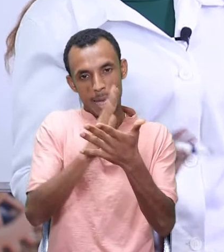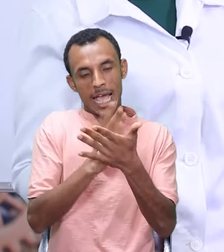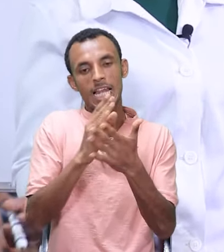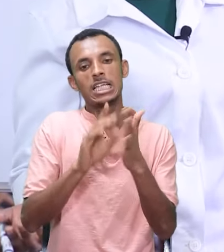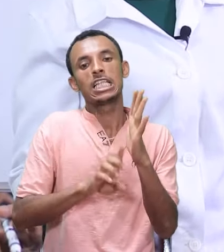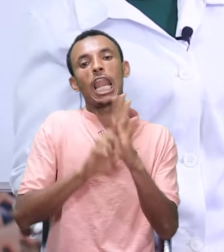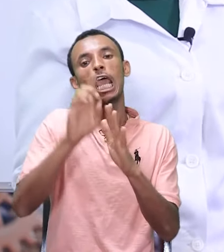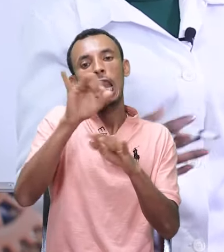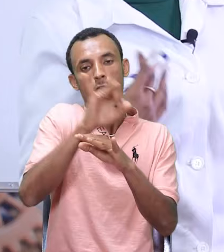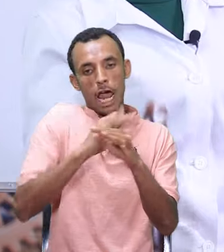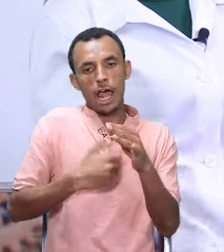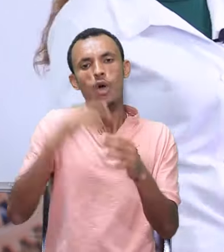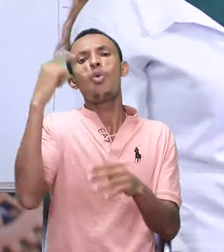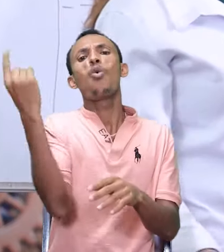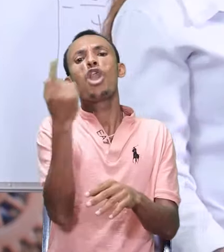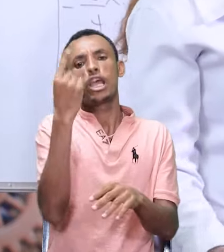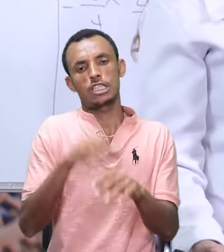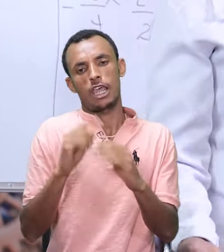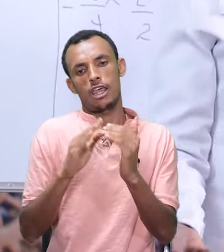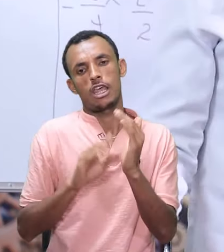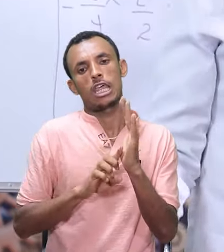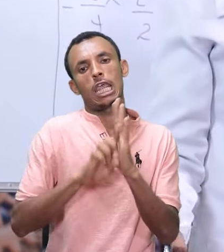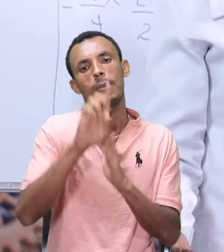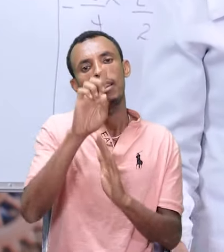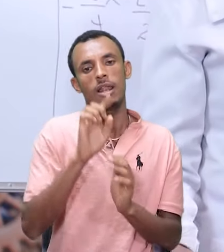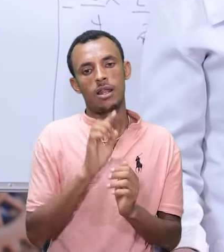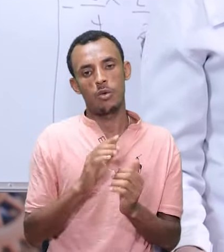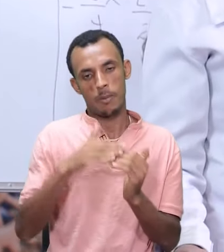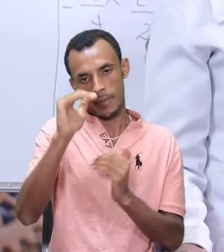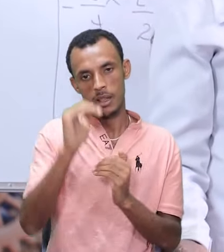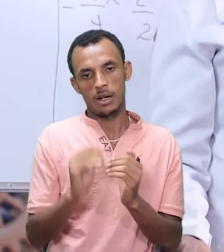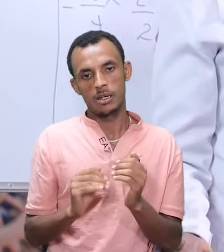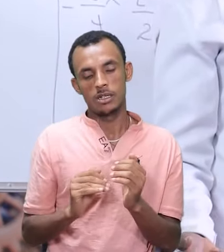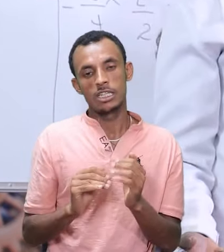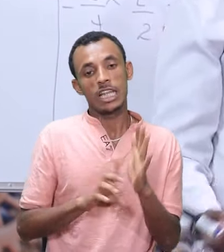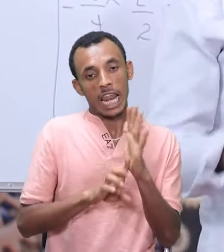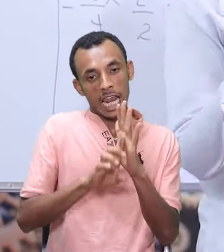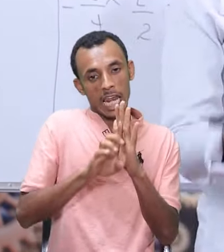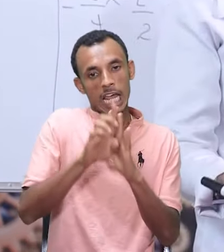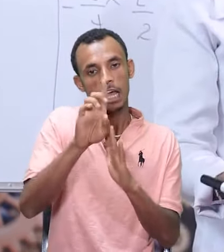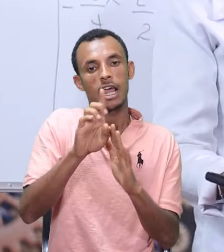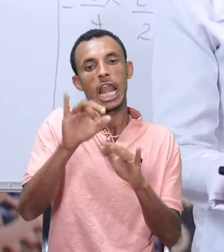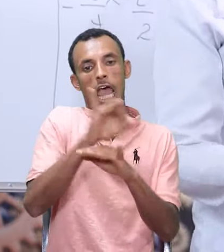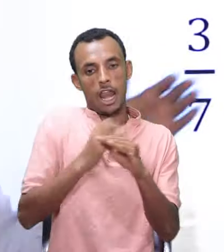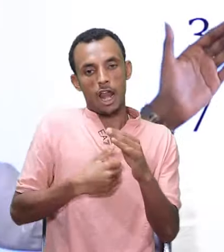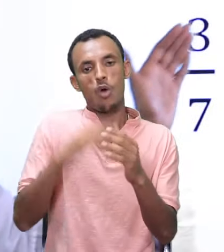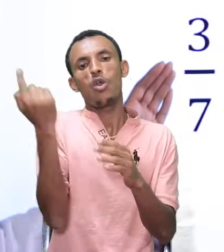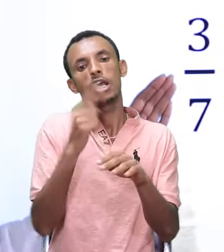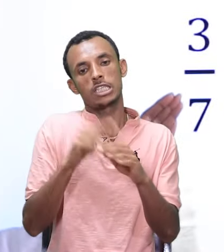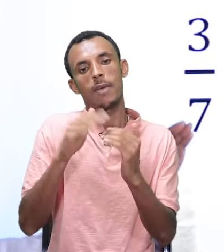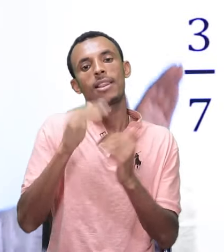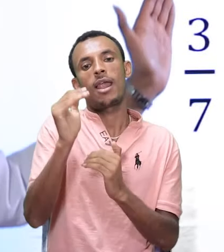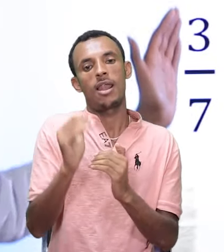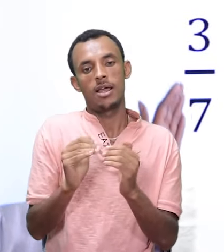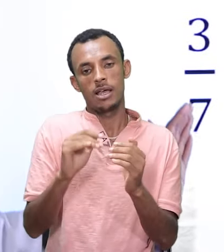ለአል ያለው ምንጊዜም ይበልጣል። ልክ ቅድም እንዳልነው ታህታቸው ተመሳሳይ ነው። ስለዚህ ትልቅ ለአል ያለው ምንጊዜም ይበልጣል። ስለዚህ